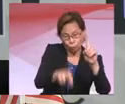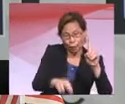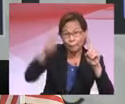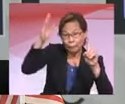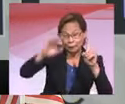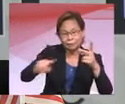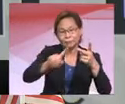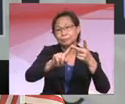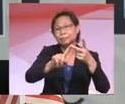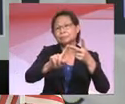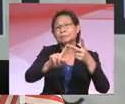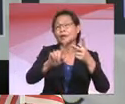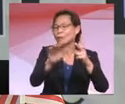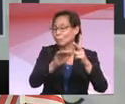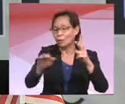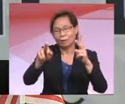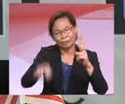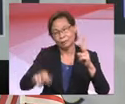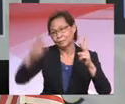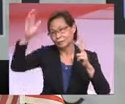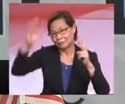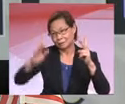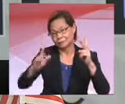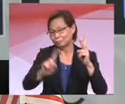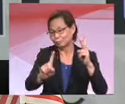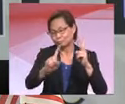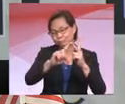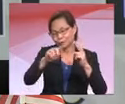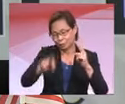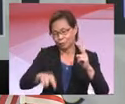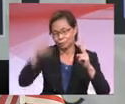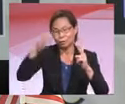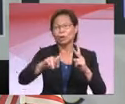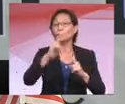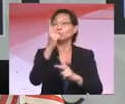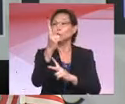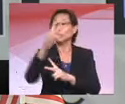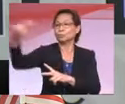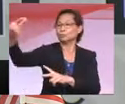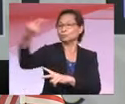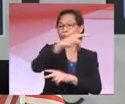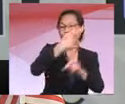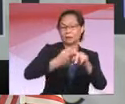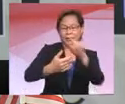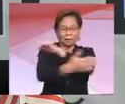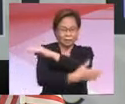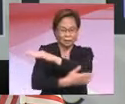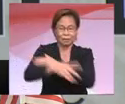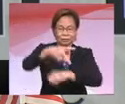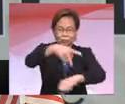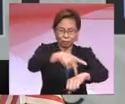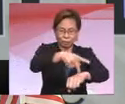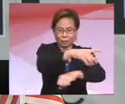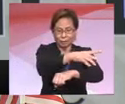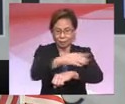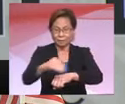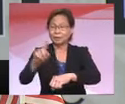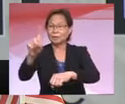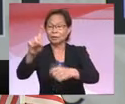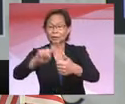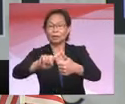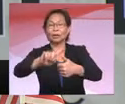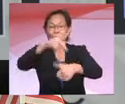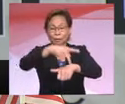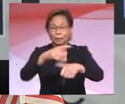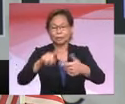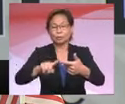Malaysia dan 1 bukan warga negara. 2 kes import tersebut adalah dari negara Filipina, 1 kes di